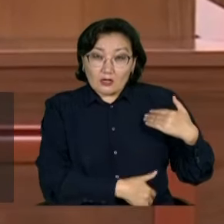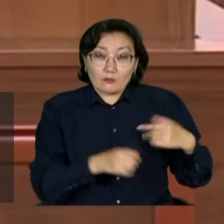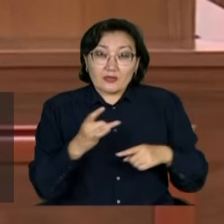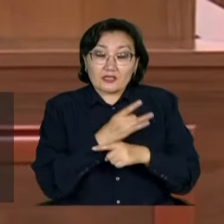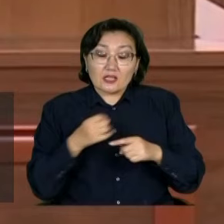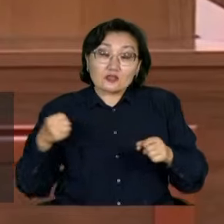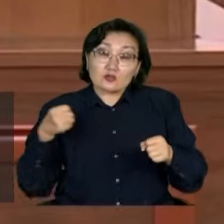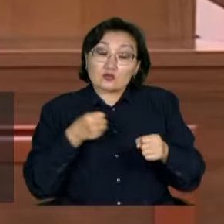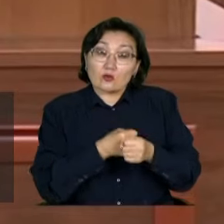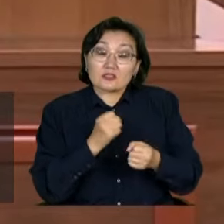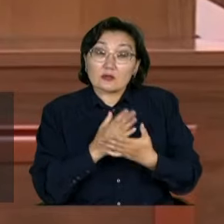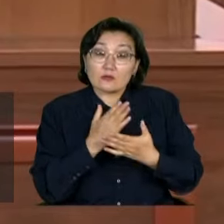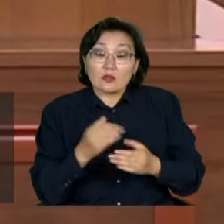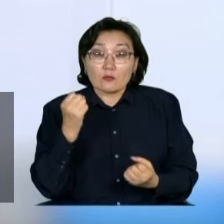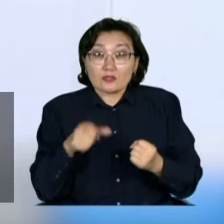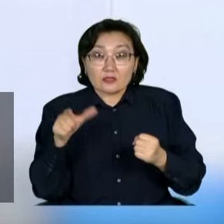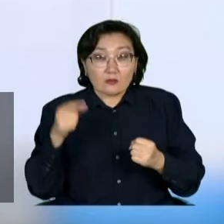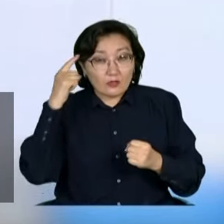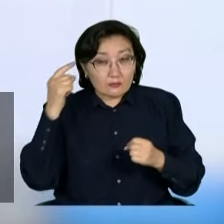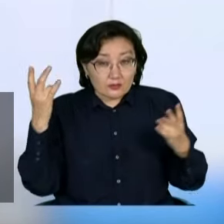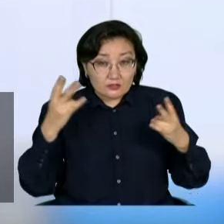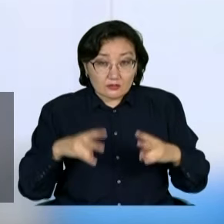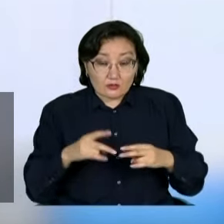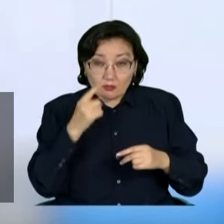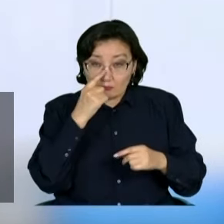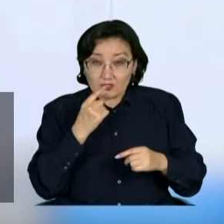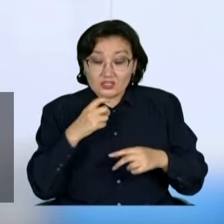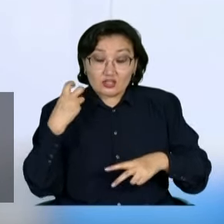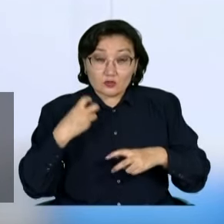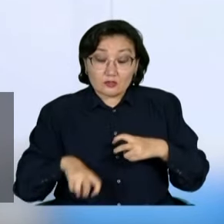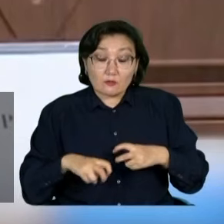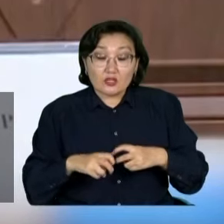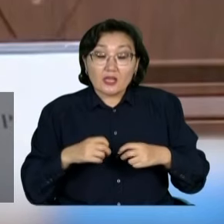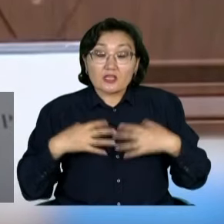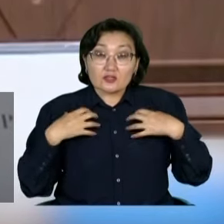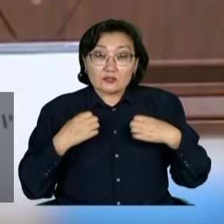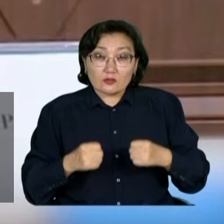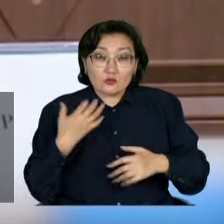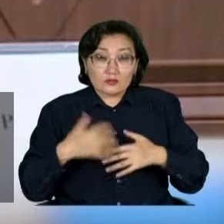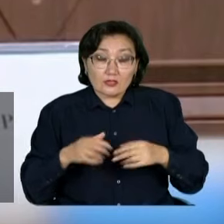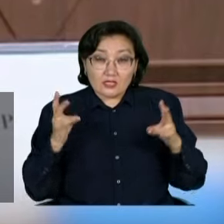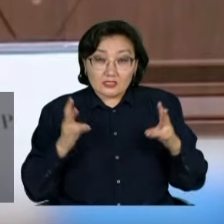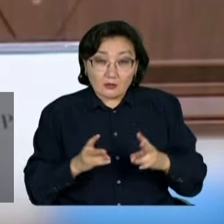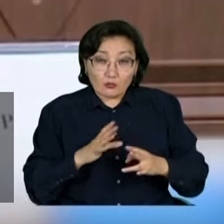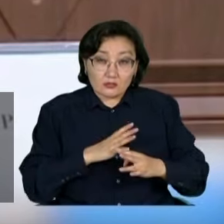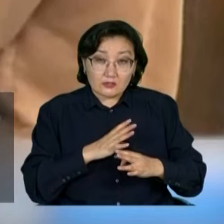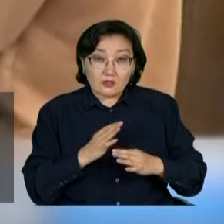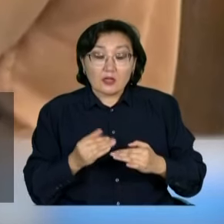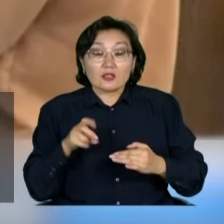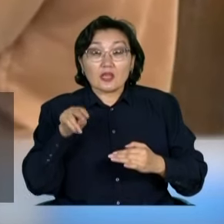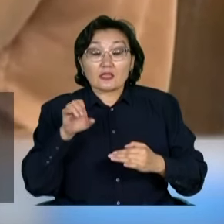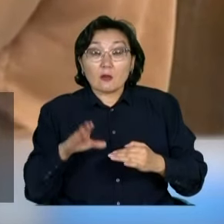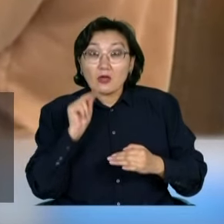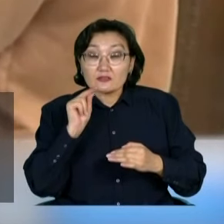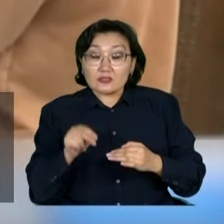жасаған. Салдарынан тізгіндегі азаматтың бас миы шайқалып, мұрын сүйектері сынып, денсаулығына орташа зиян келген. Дәкебаевтың